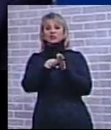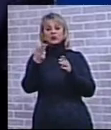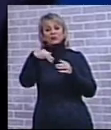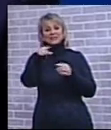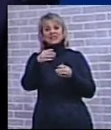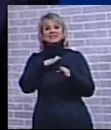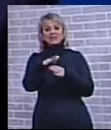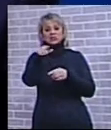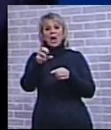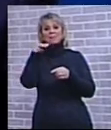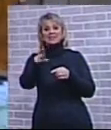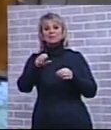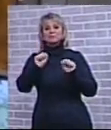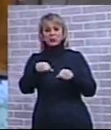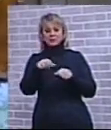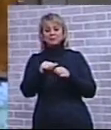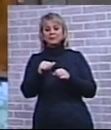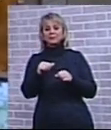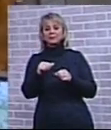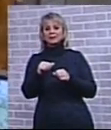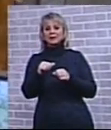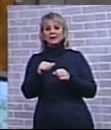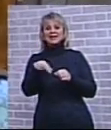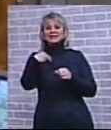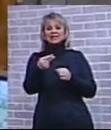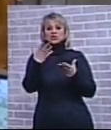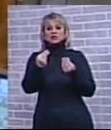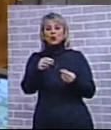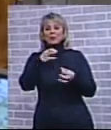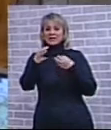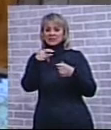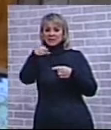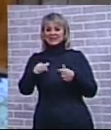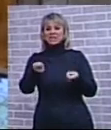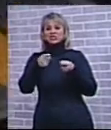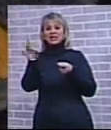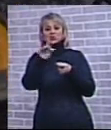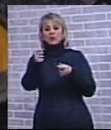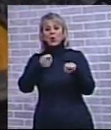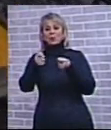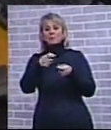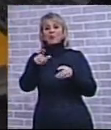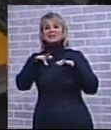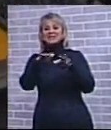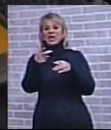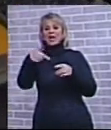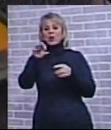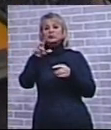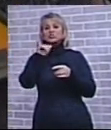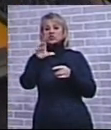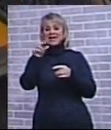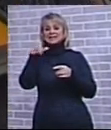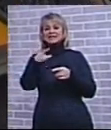убийство, совершенное общеопасным способом. Давший днем пресс-конференцию начальник Ростовского управления по делам ГУ и ЧС